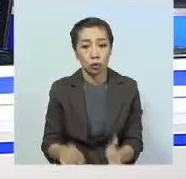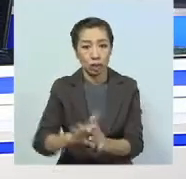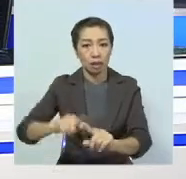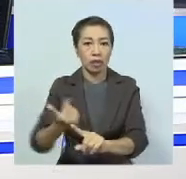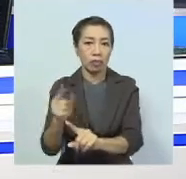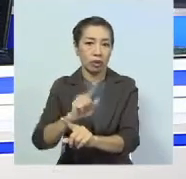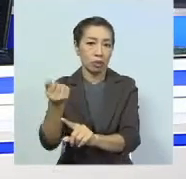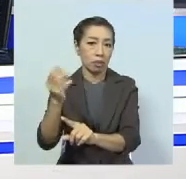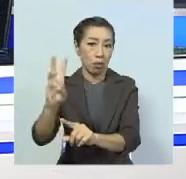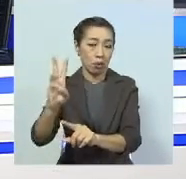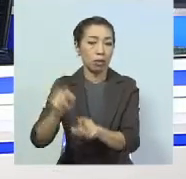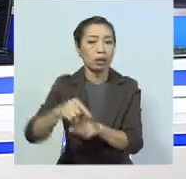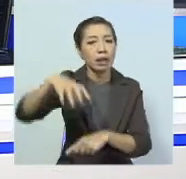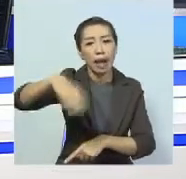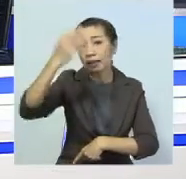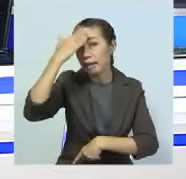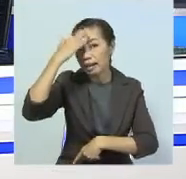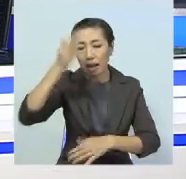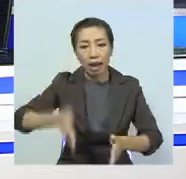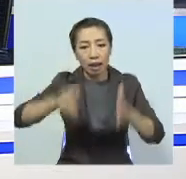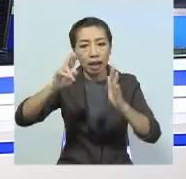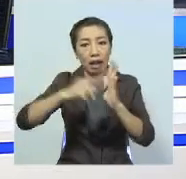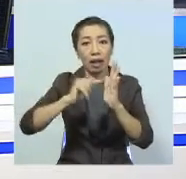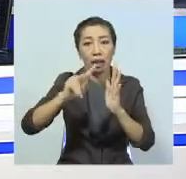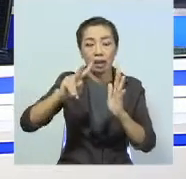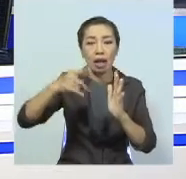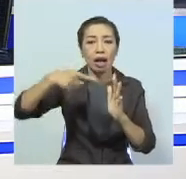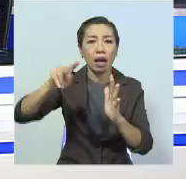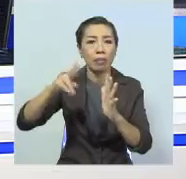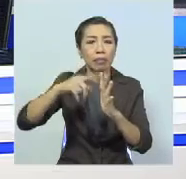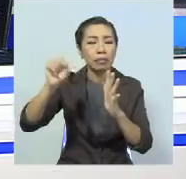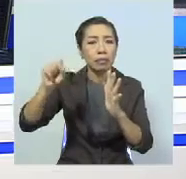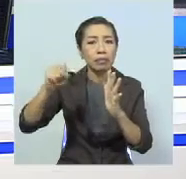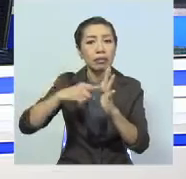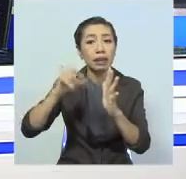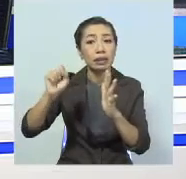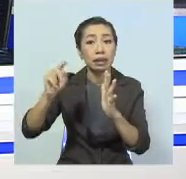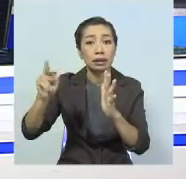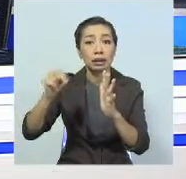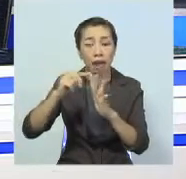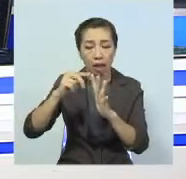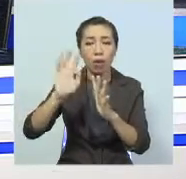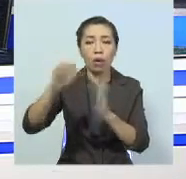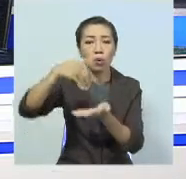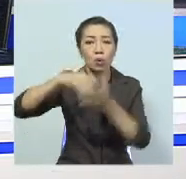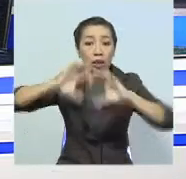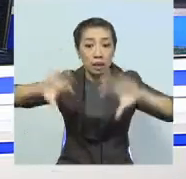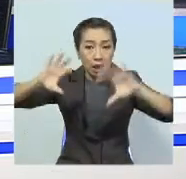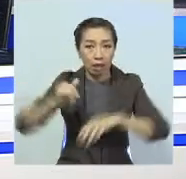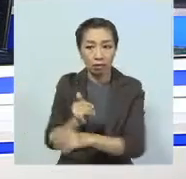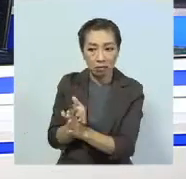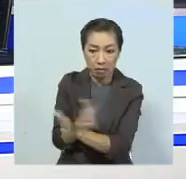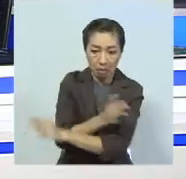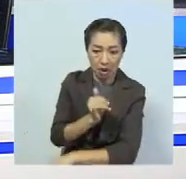ที่16พฤศจิกายนที่ลานอเนกประสงค์อาคารรัฐประศาสนภักดีศูนย์ราชการเฉลิมพระเกียรติ80พรรษาก็ไปแต่หัววันจะเ